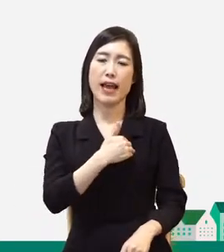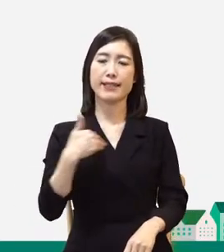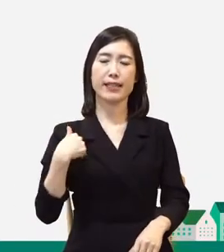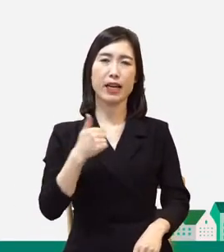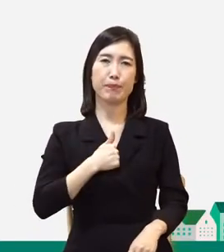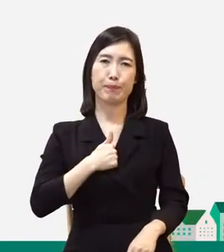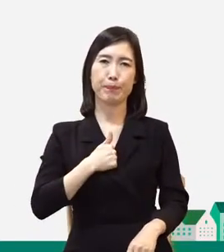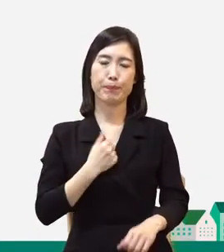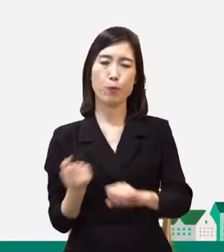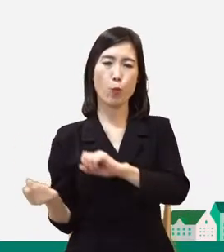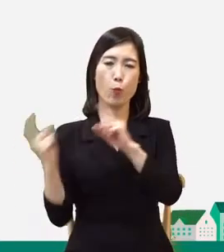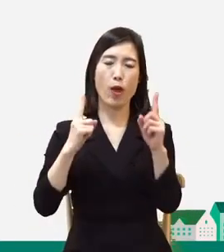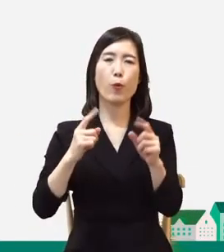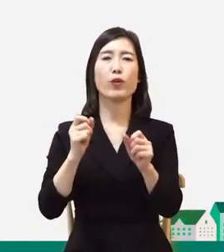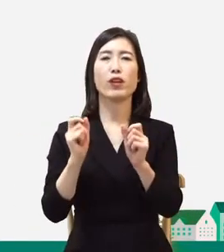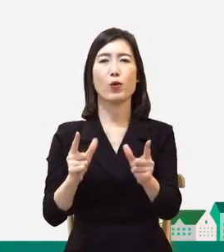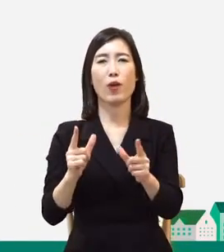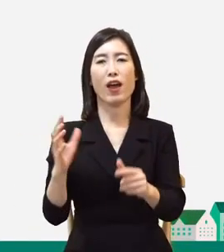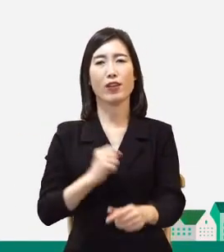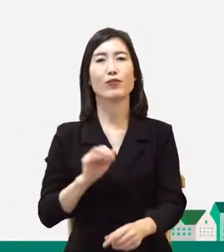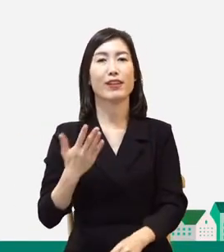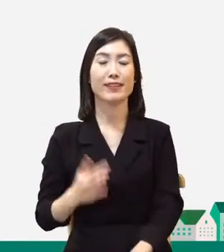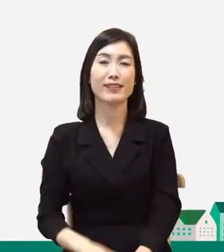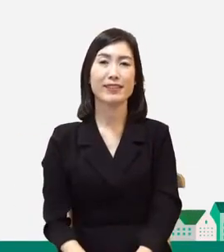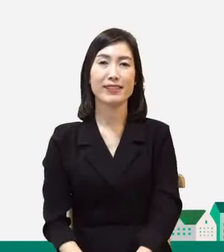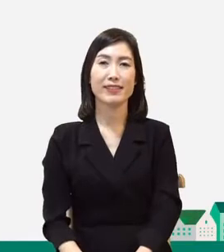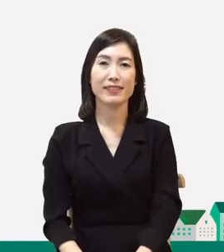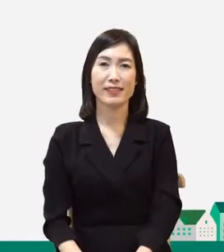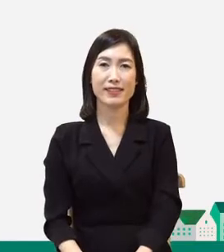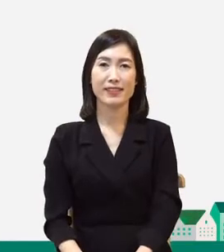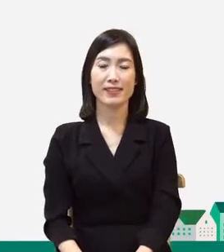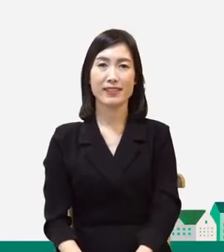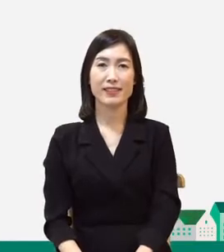기회를 드릴 수 있었습니다. 기회가 되었습니다.